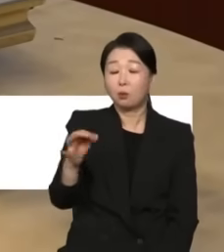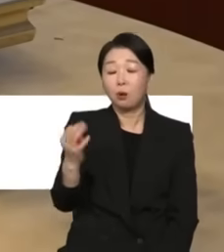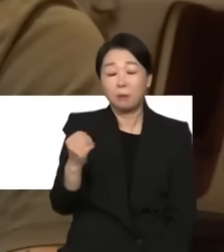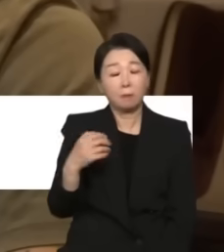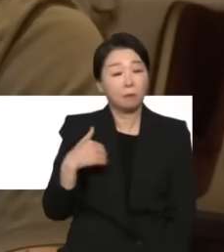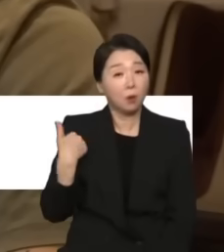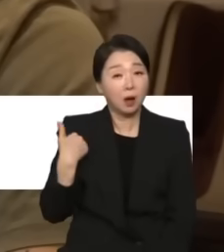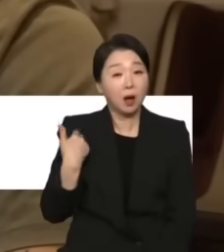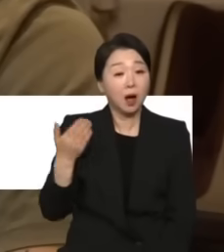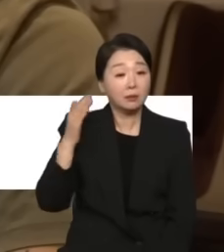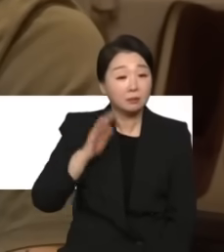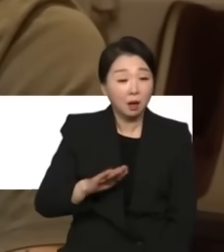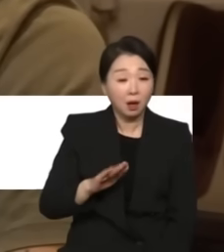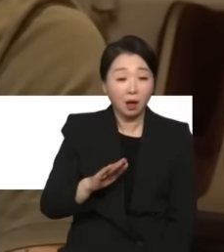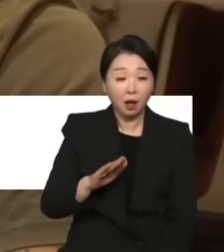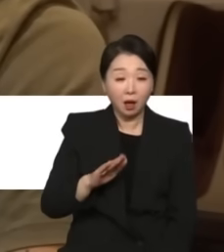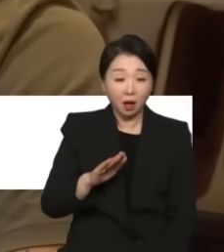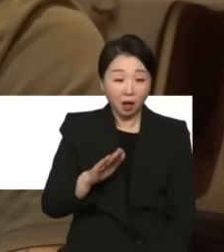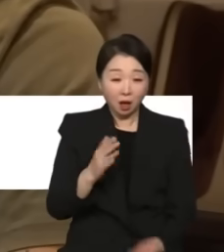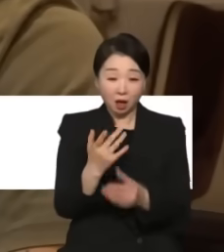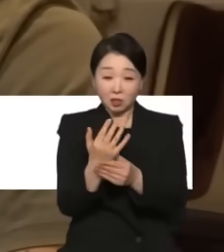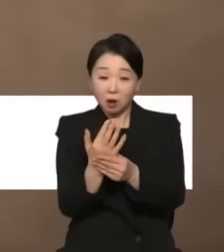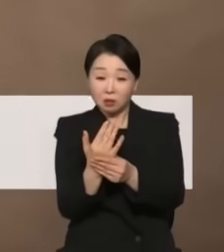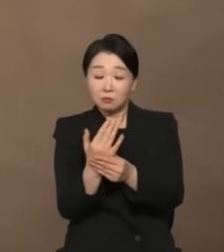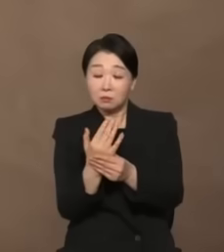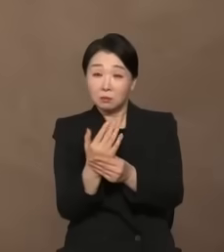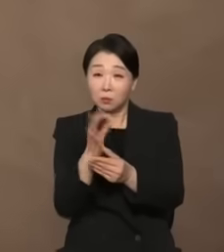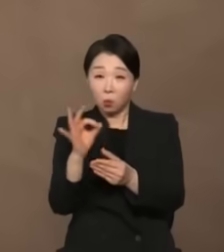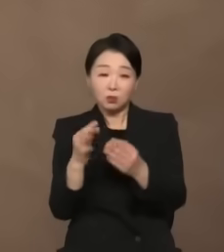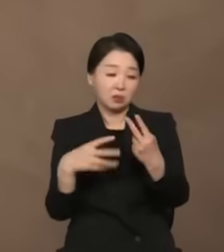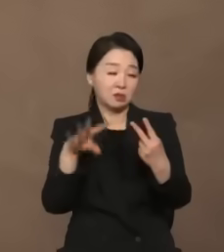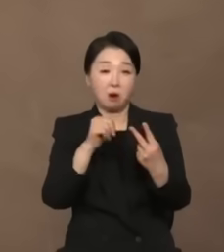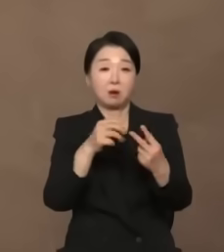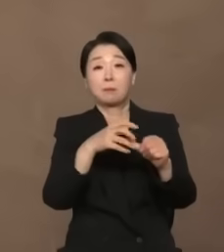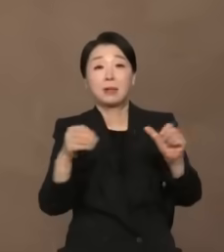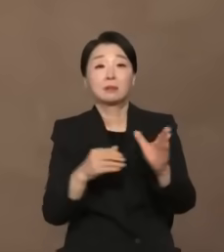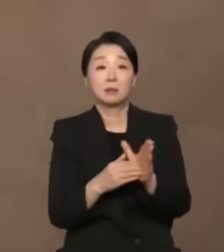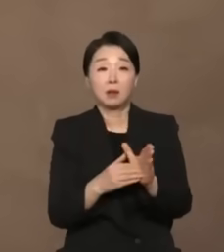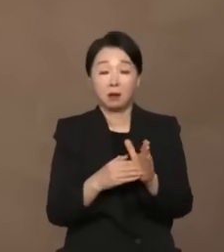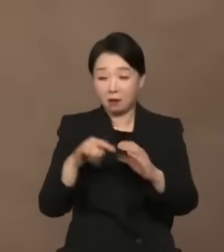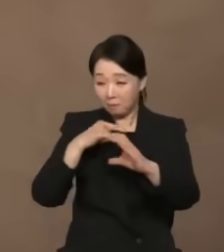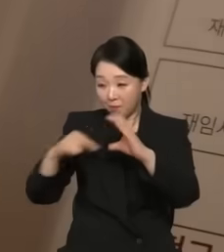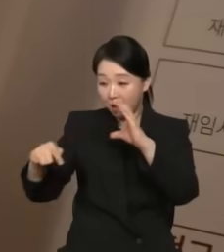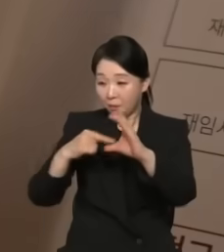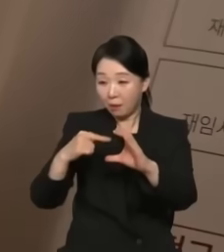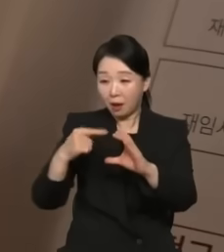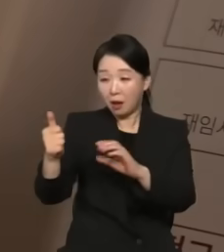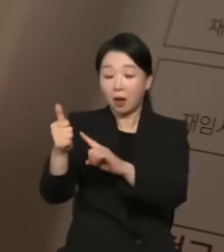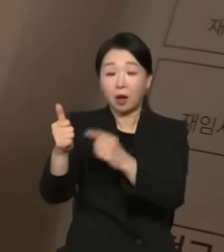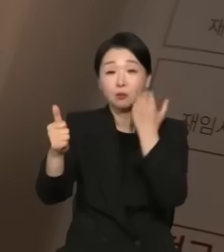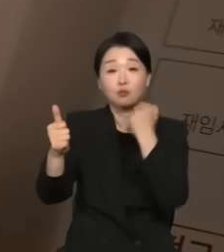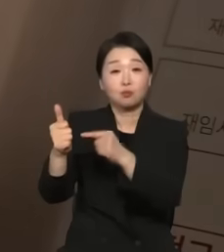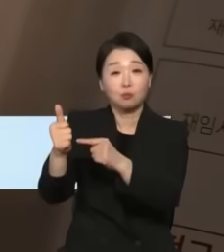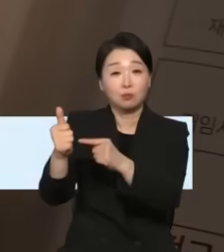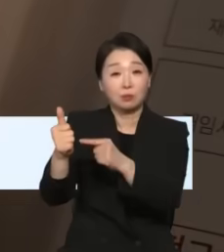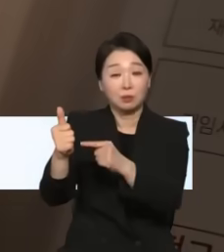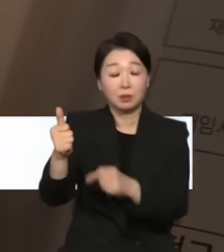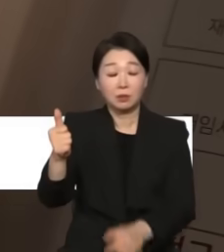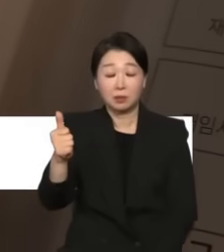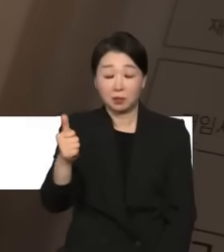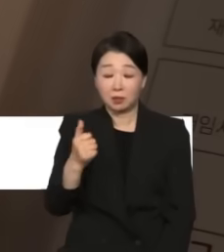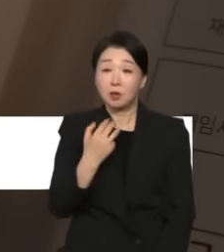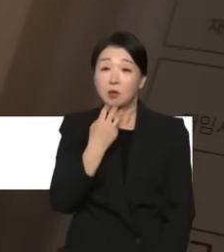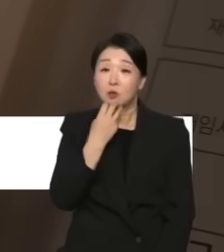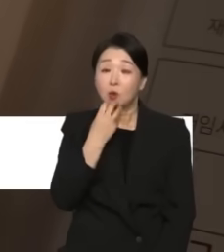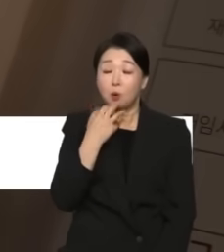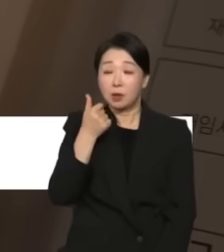못하는데 그 현금을 인출한 돈이 2억이 있더라고요. 김 씨가 메일을 주고받은 상대 중 하나는 김 씨가 다녔던 서울